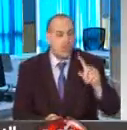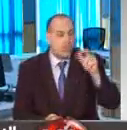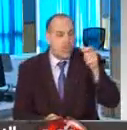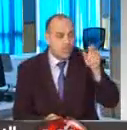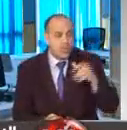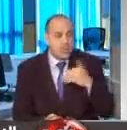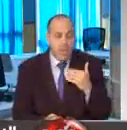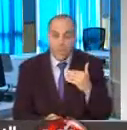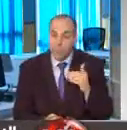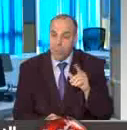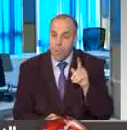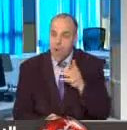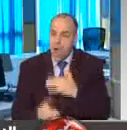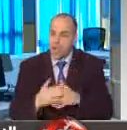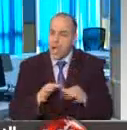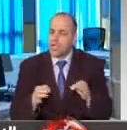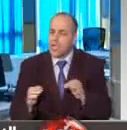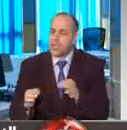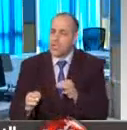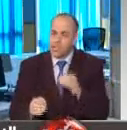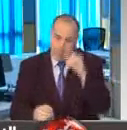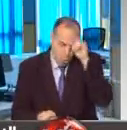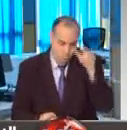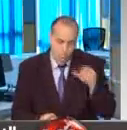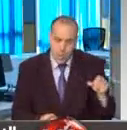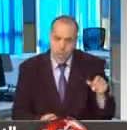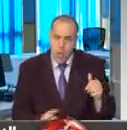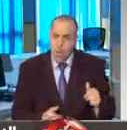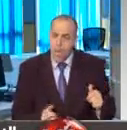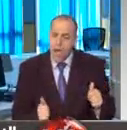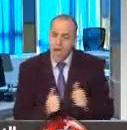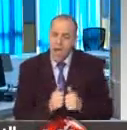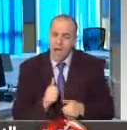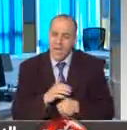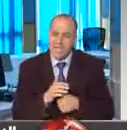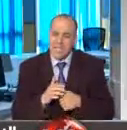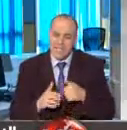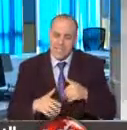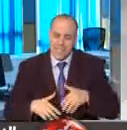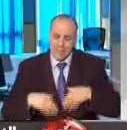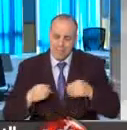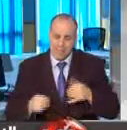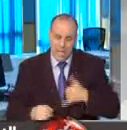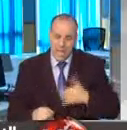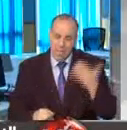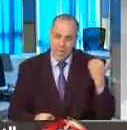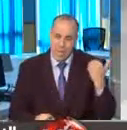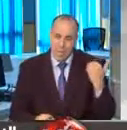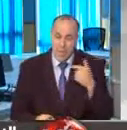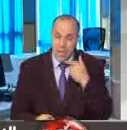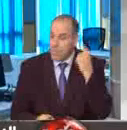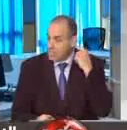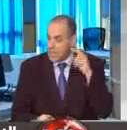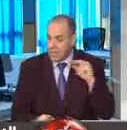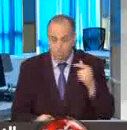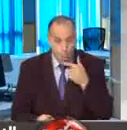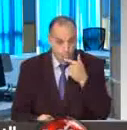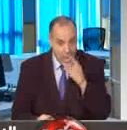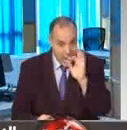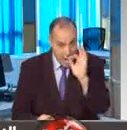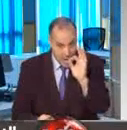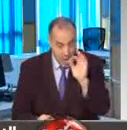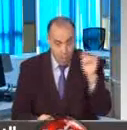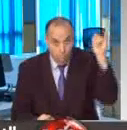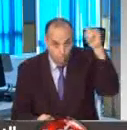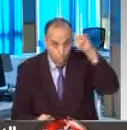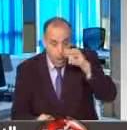شخصا وجرح العشرات من الحوثيين وأنصار الرئيس السابق علي عبد الله صالح. المصادر ذاتها أشارت إلى أن